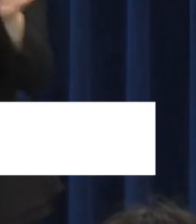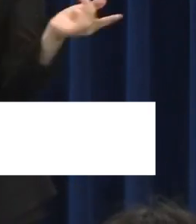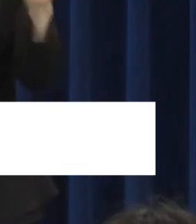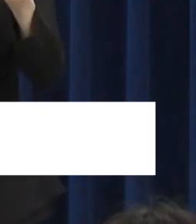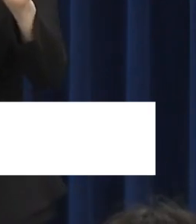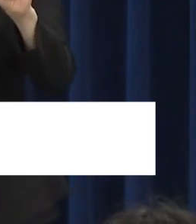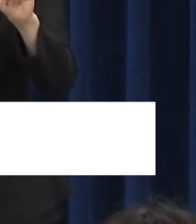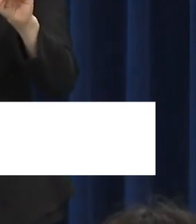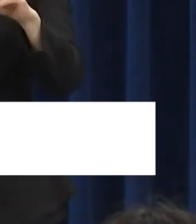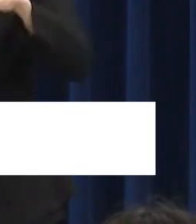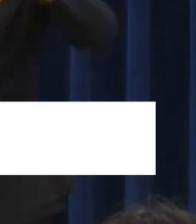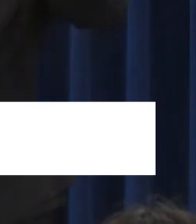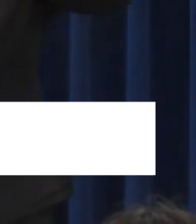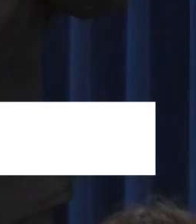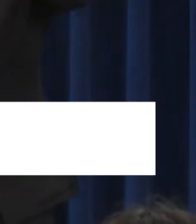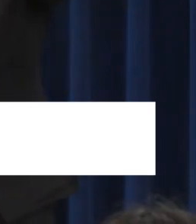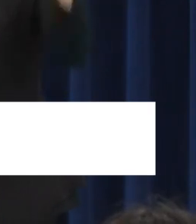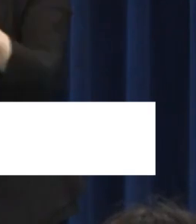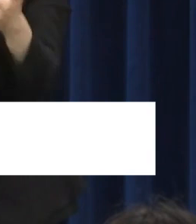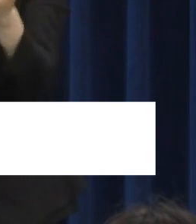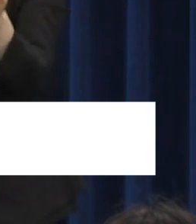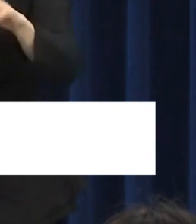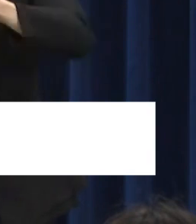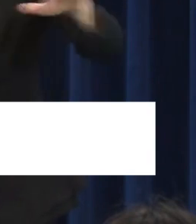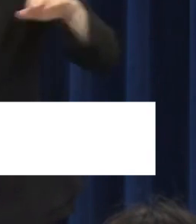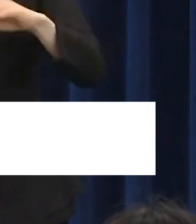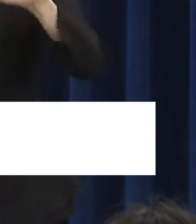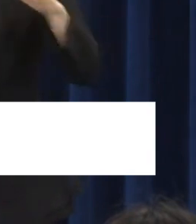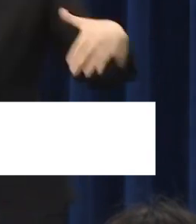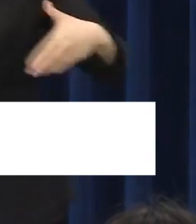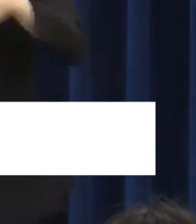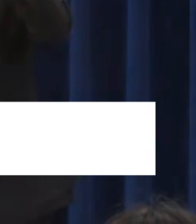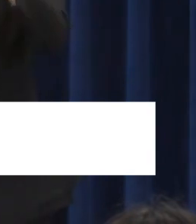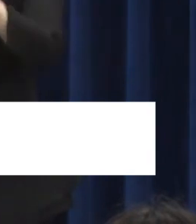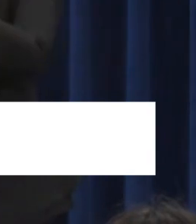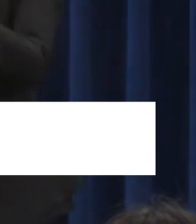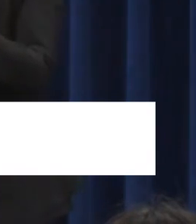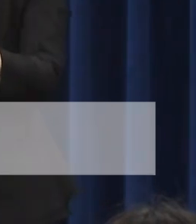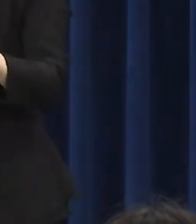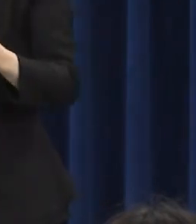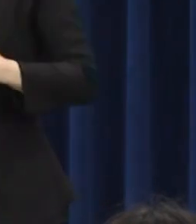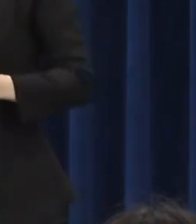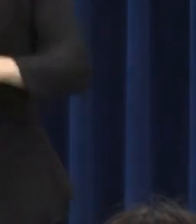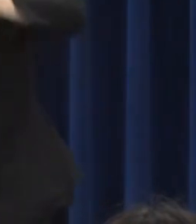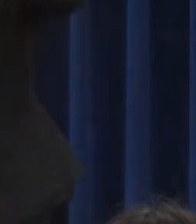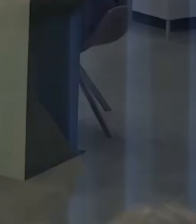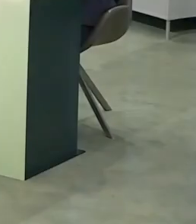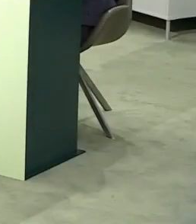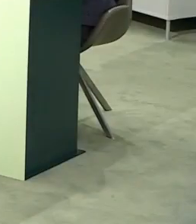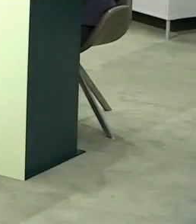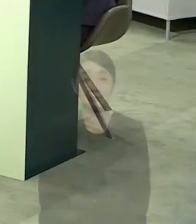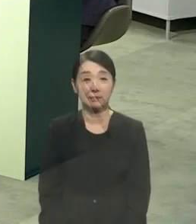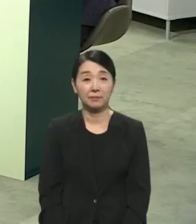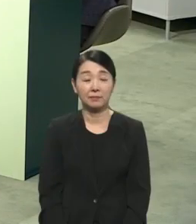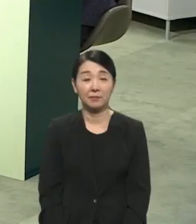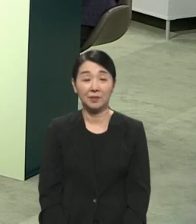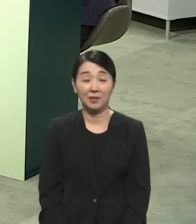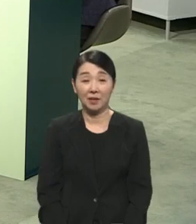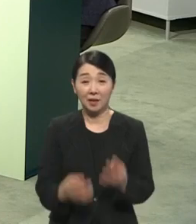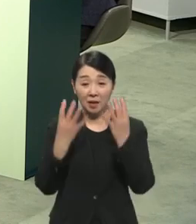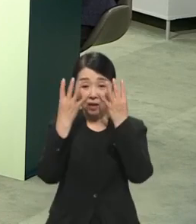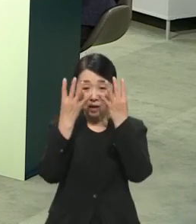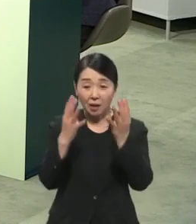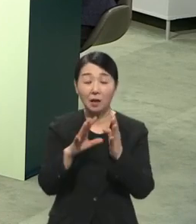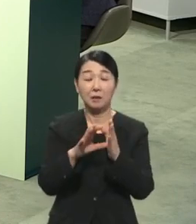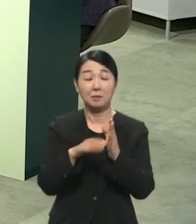정치 사회적 갈등을 해소하여 국가적 화합을 이룰 수 있기를 기대합니다 사면 때마다